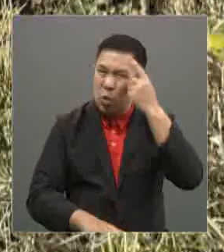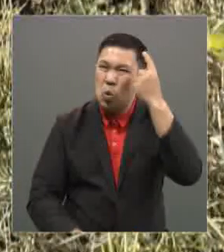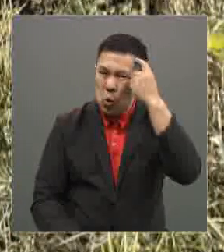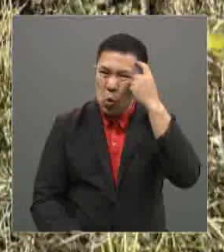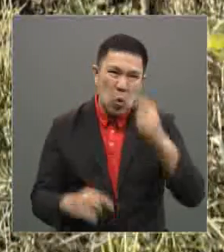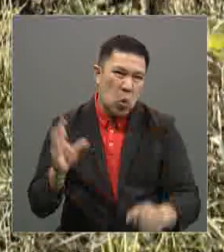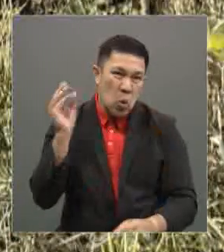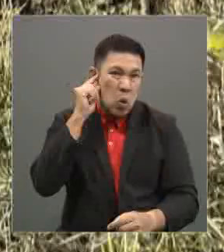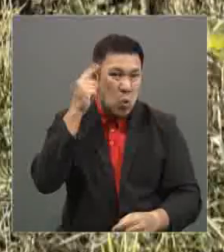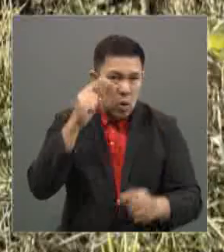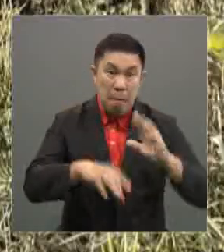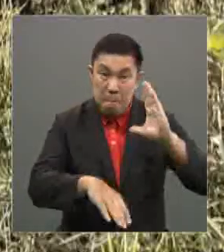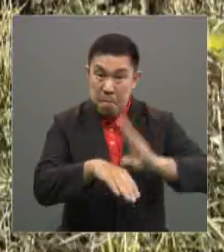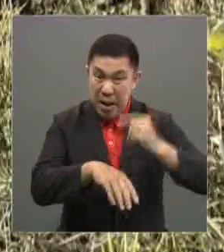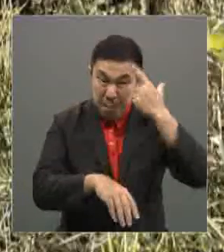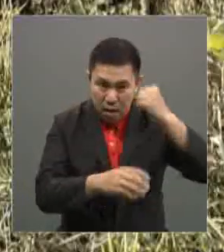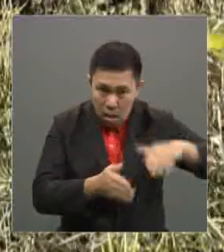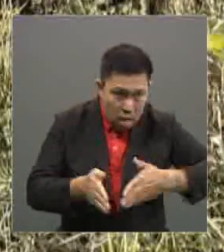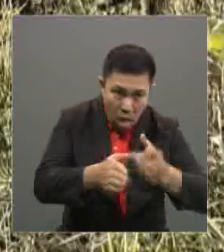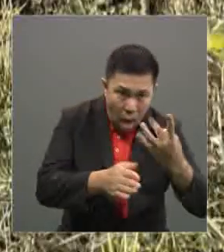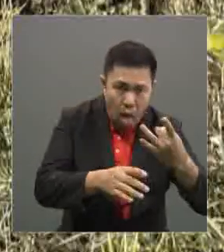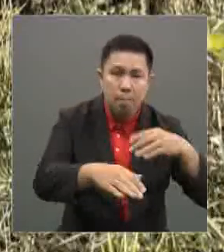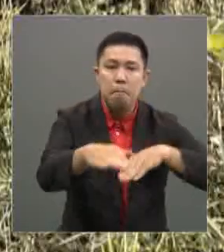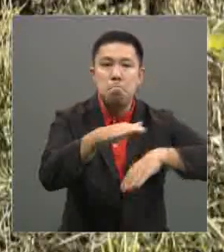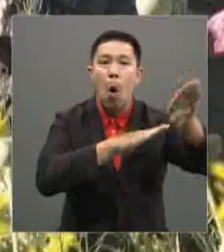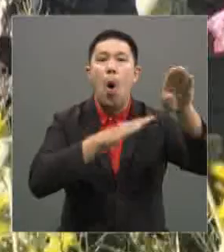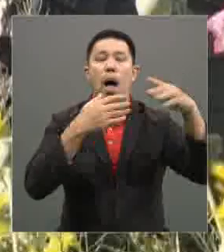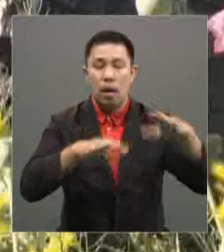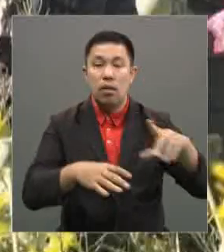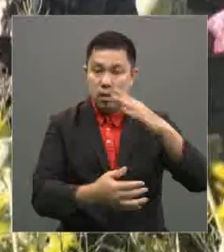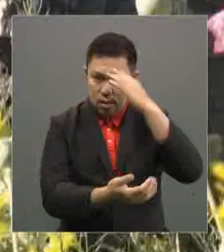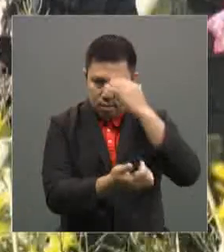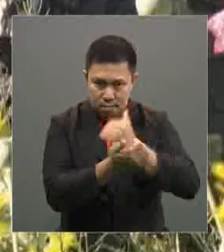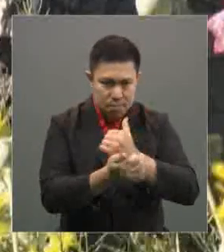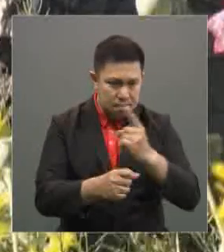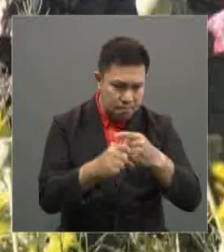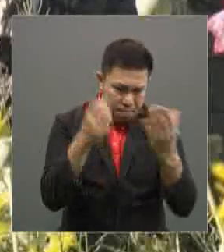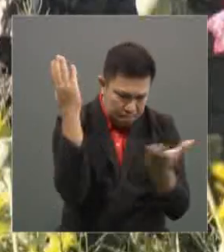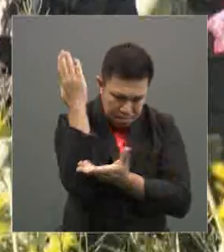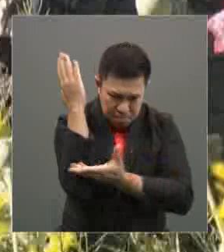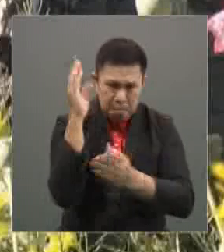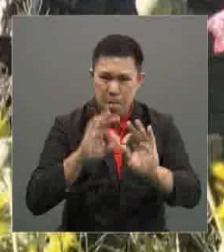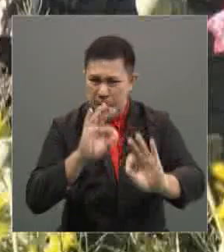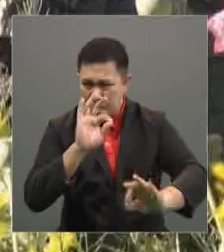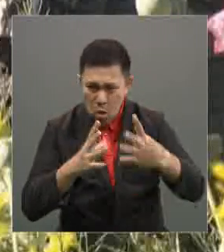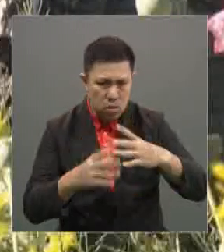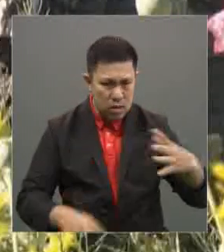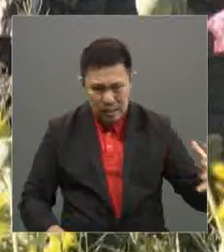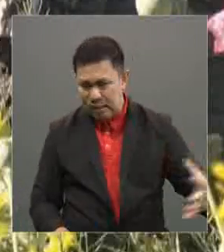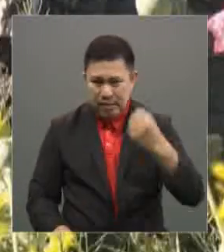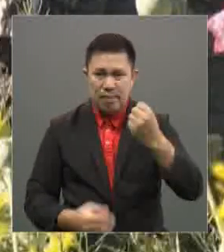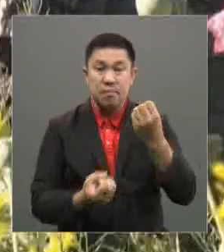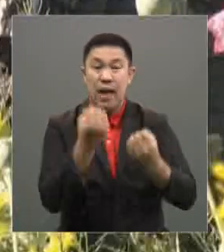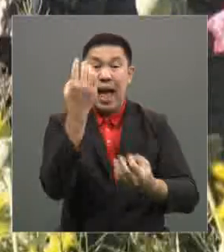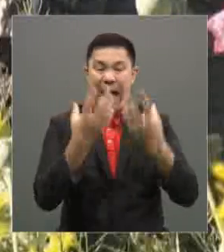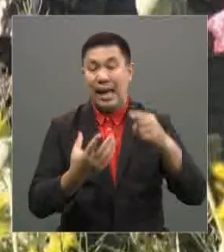ตัวอาศัยความชำนาญในพื้นที่หลบหนีออกไปค่ะเบื้องต้นเจ้าหน้าที่ได้ทำการตัดทำลายต้นฝิ่นแล้วก็ยึดคืนพื้นที่ป่าที่